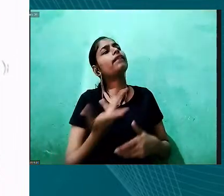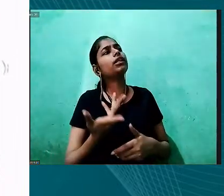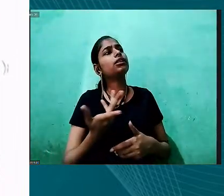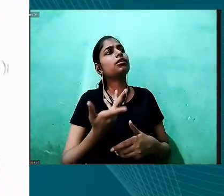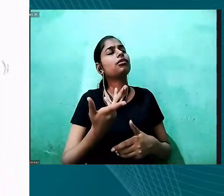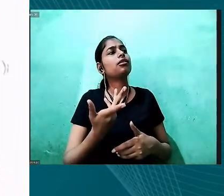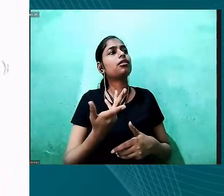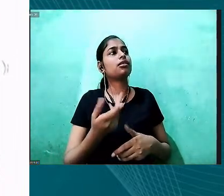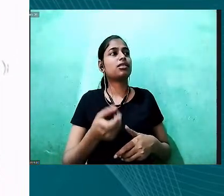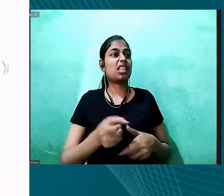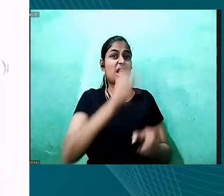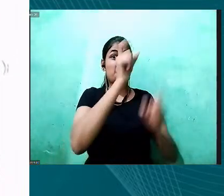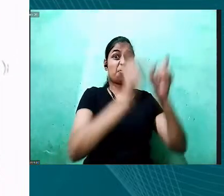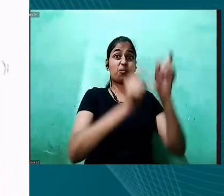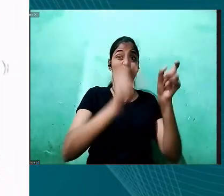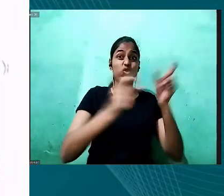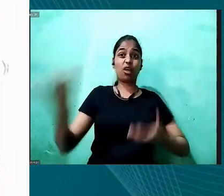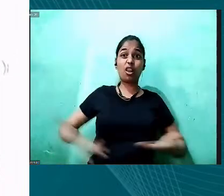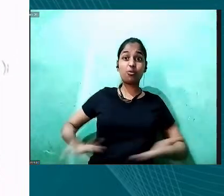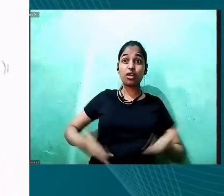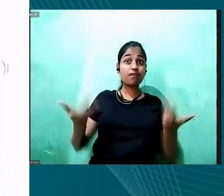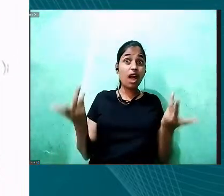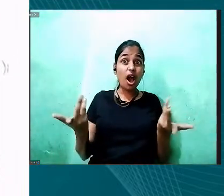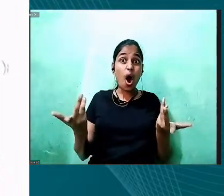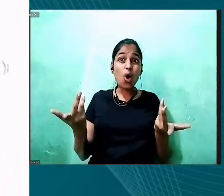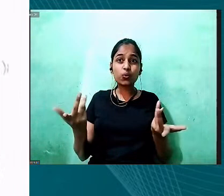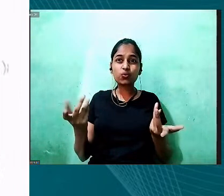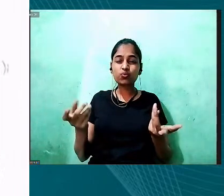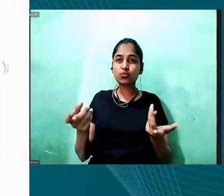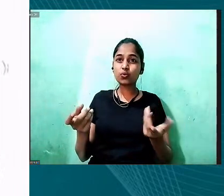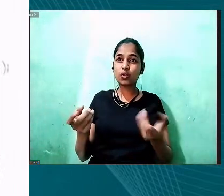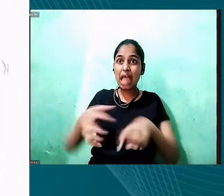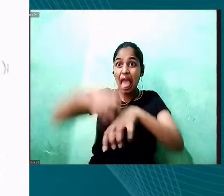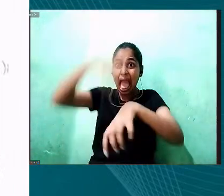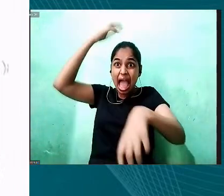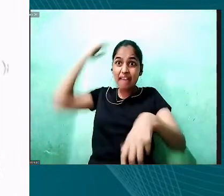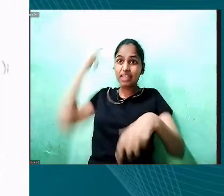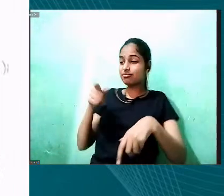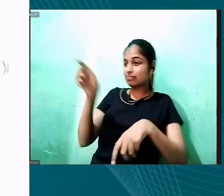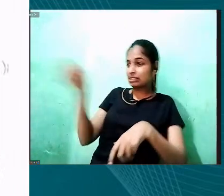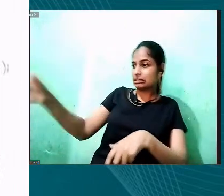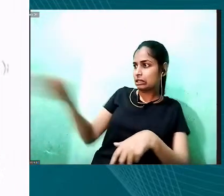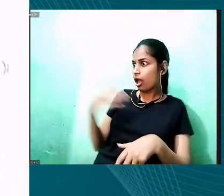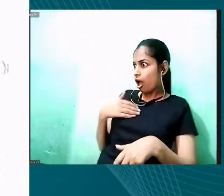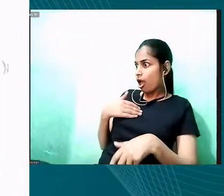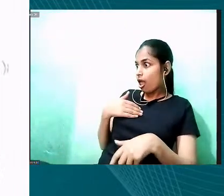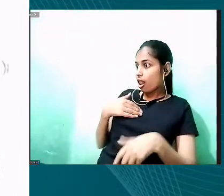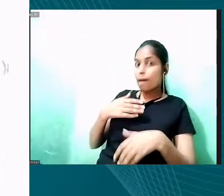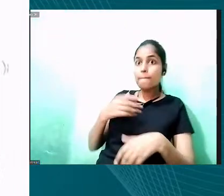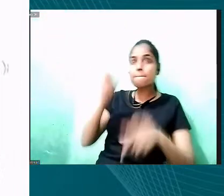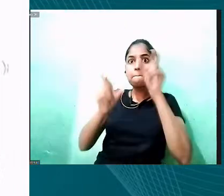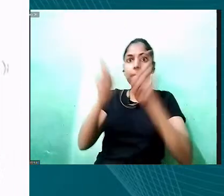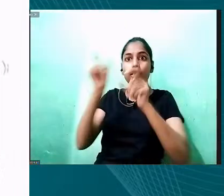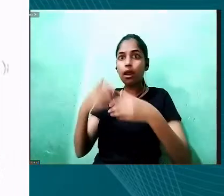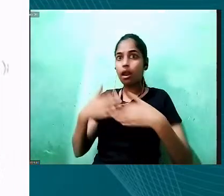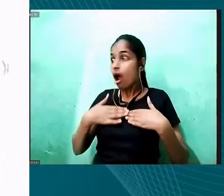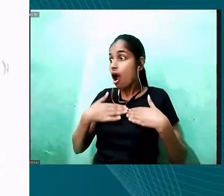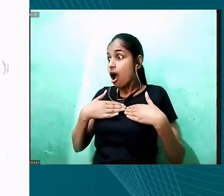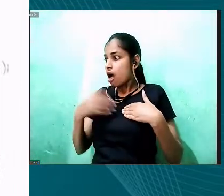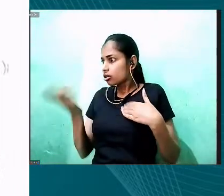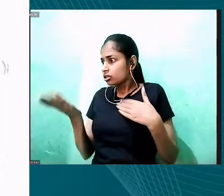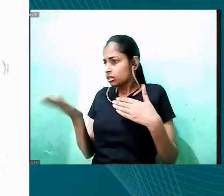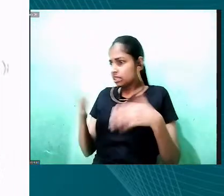some animal around them? They are scared, they will shout and frightened. मतलब